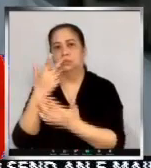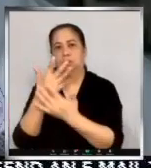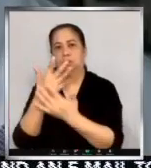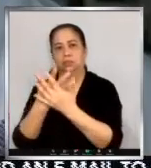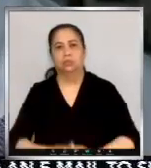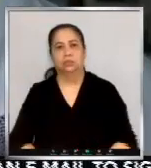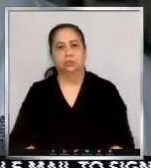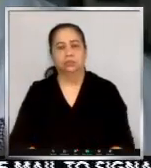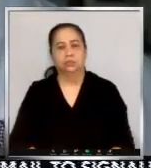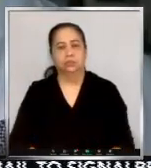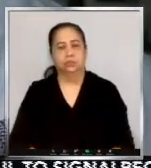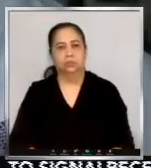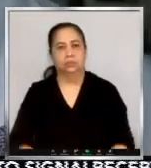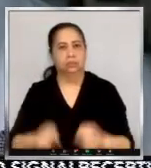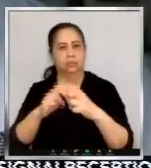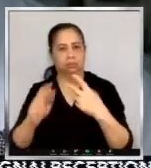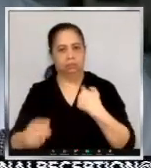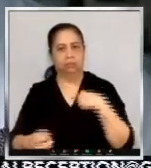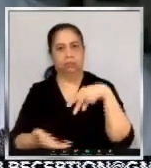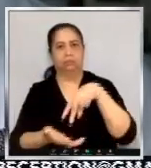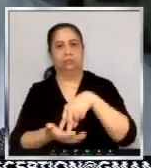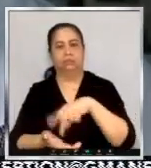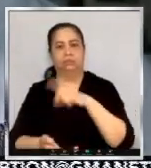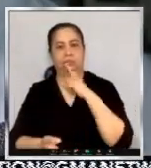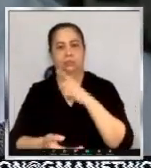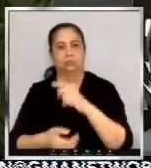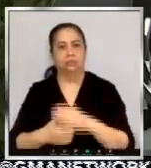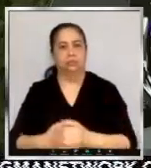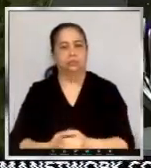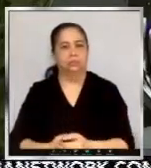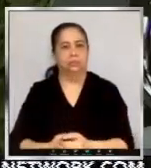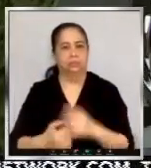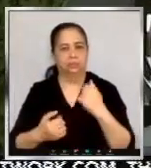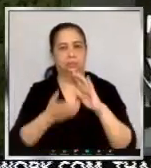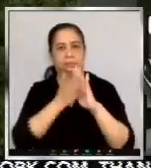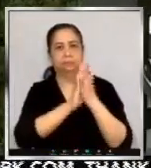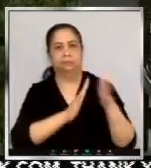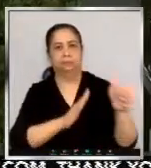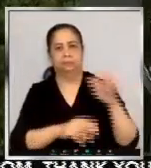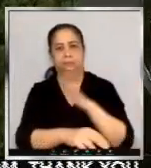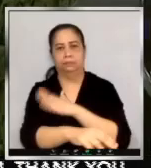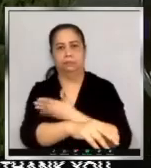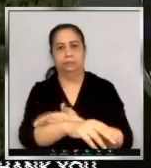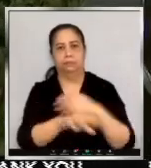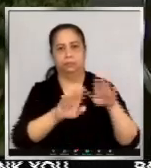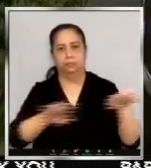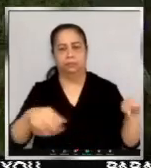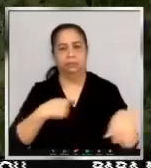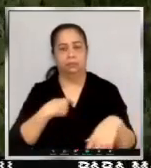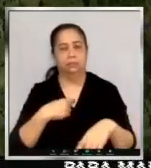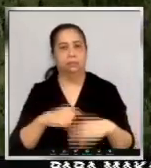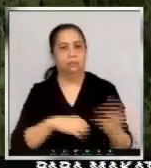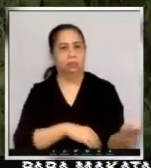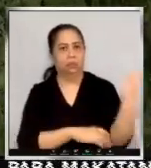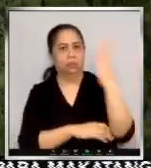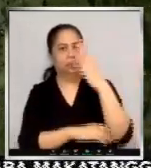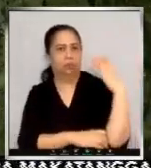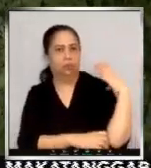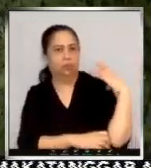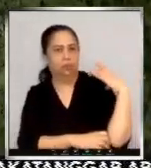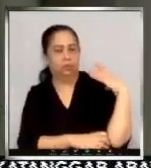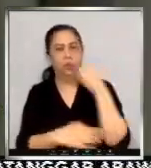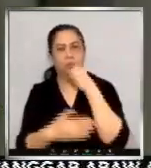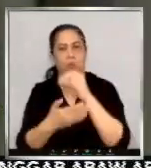ba, pag nandun na, panatag na yung mga anak sigurado. Maghapong nagantay na commitment order mula sa korte ang pulisya pero walang